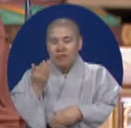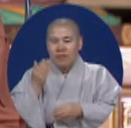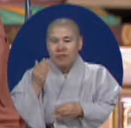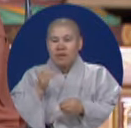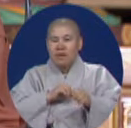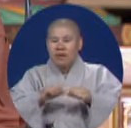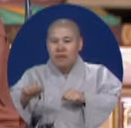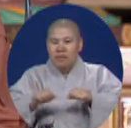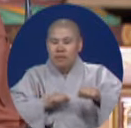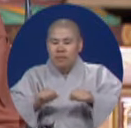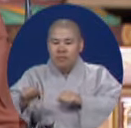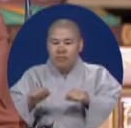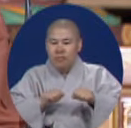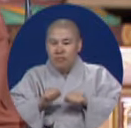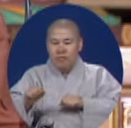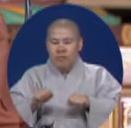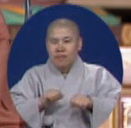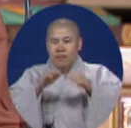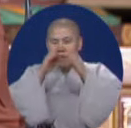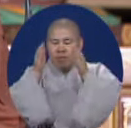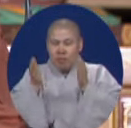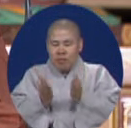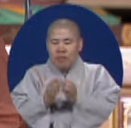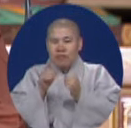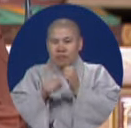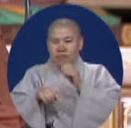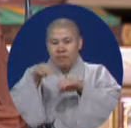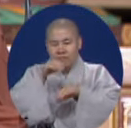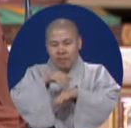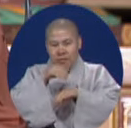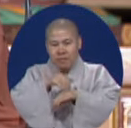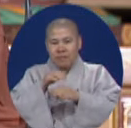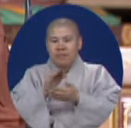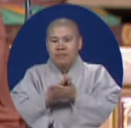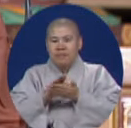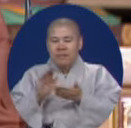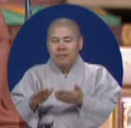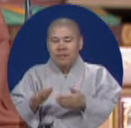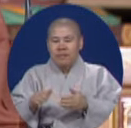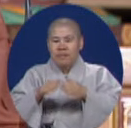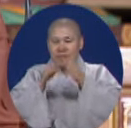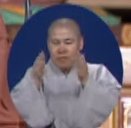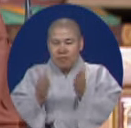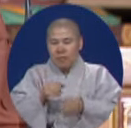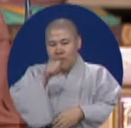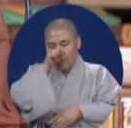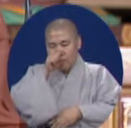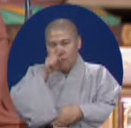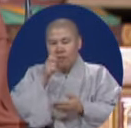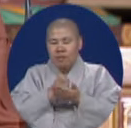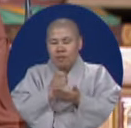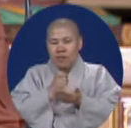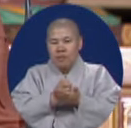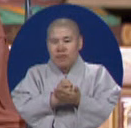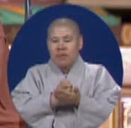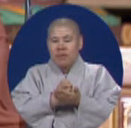행위는 전부 수행입니다. 그게 일체 선법을 닦는 게 다